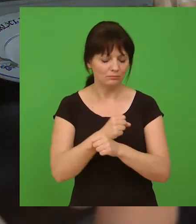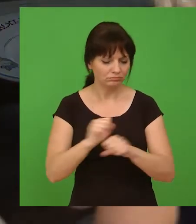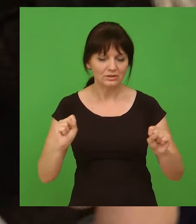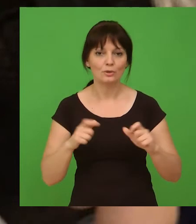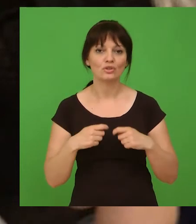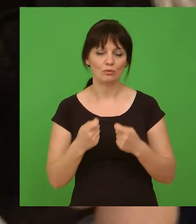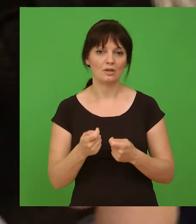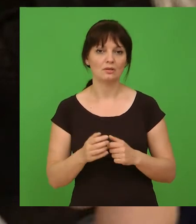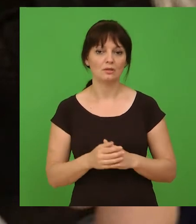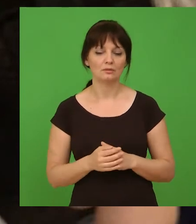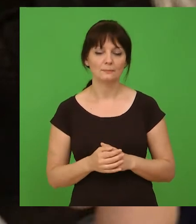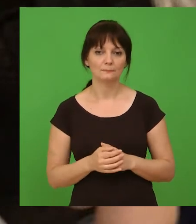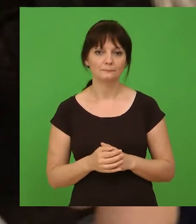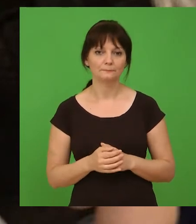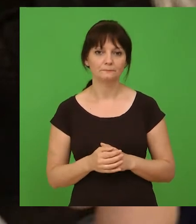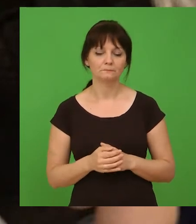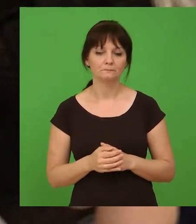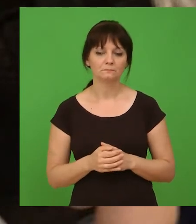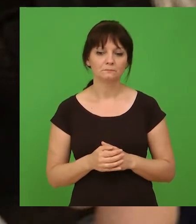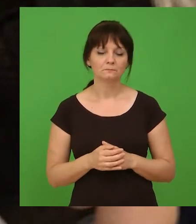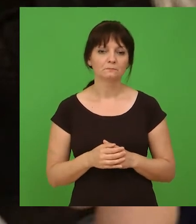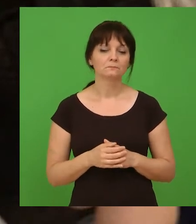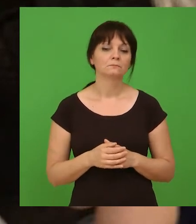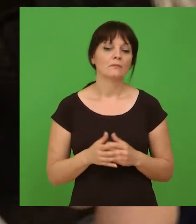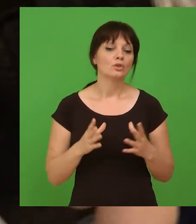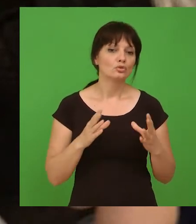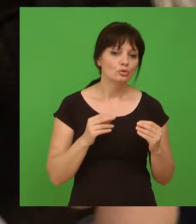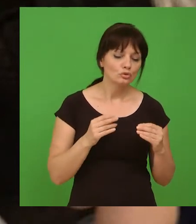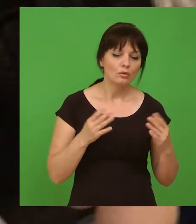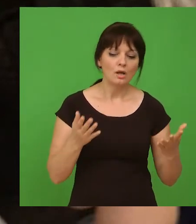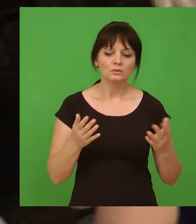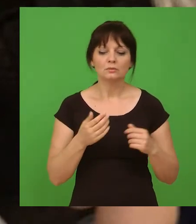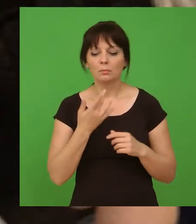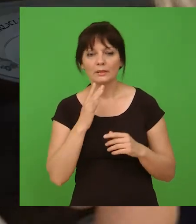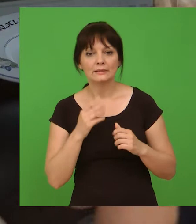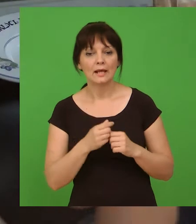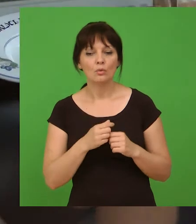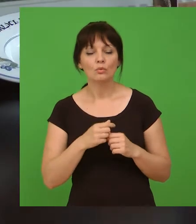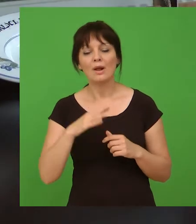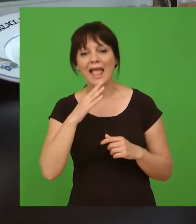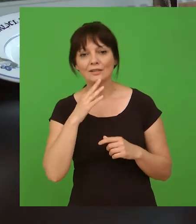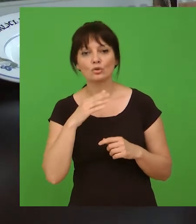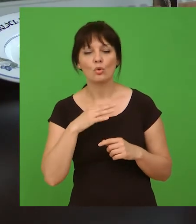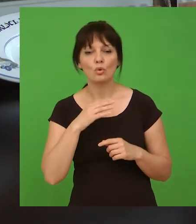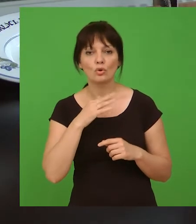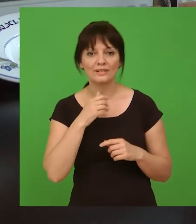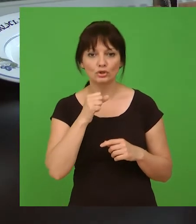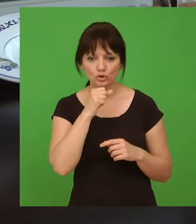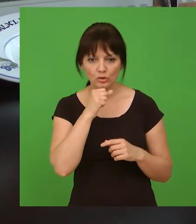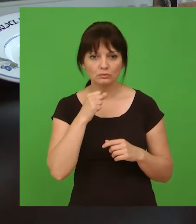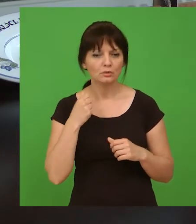lehet. És nagyon sokan más felekezetűek, illetve hitetlenek is. Andrew Bransonnak a nyomorúságát, aki